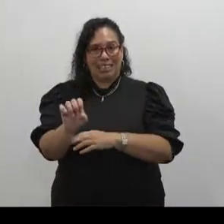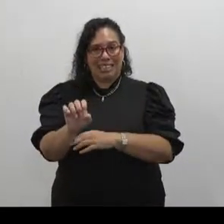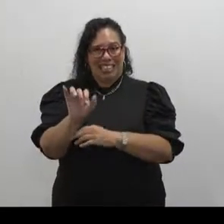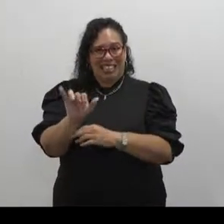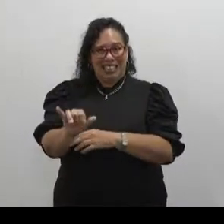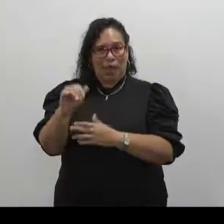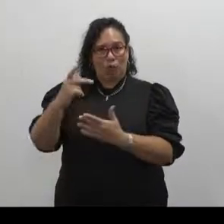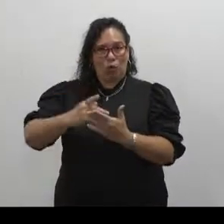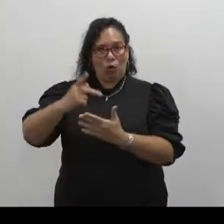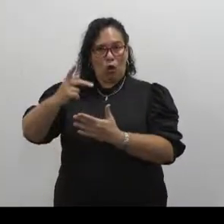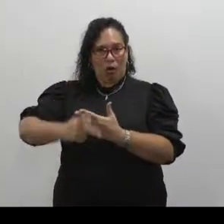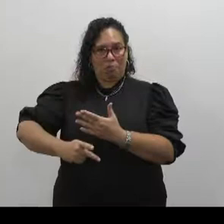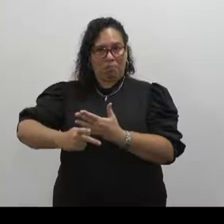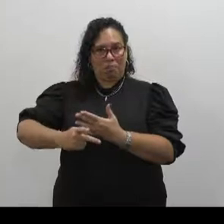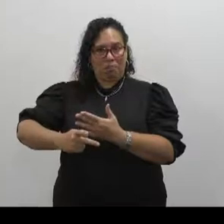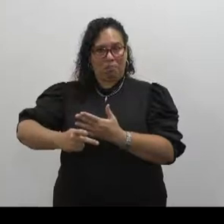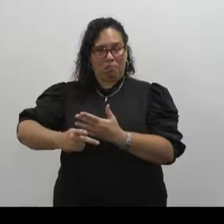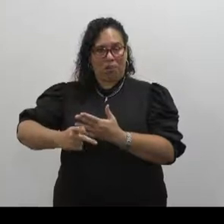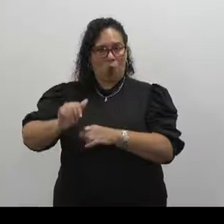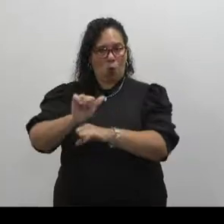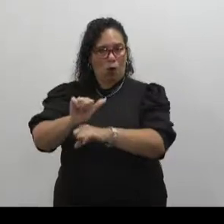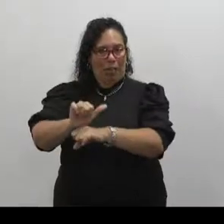bay liền là